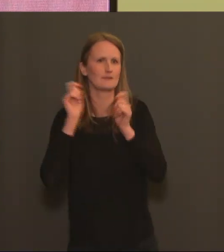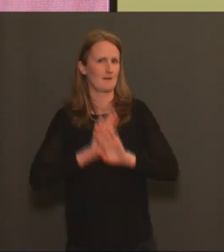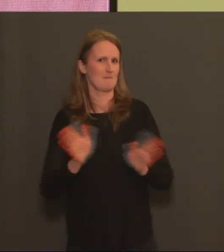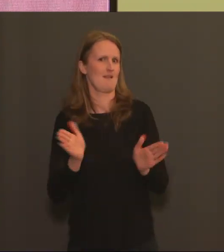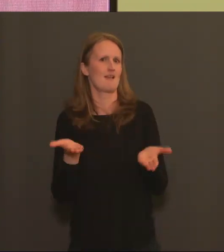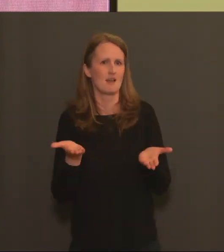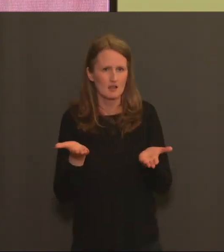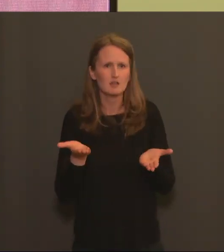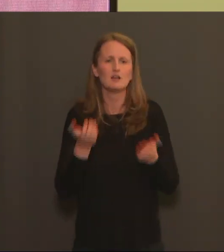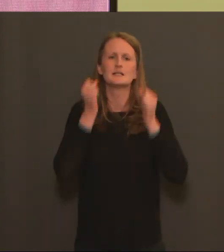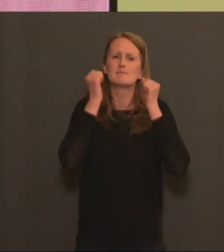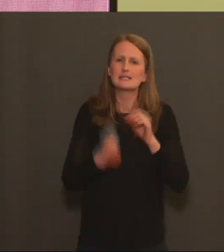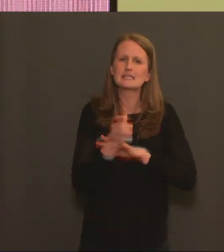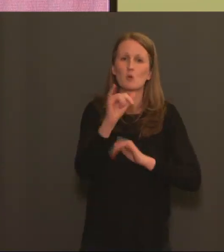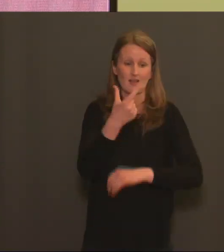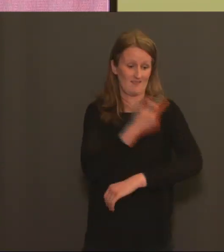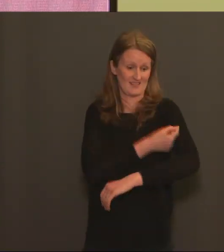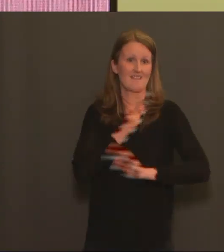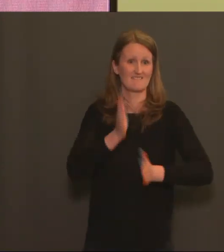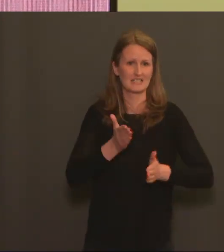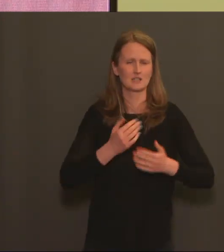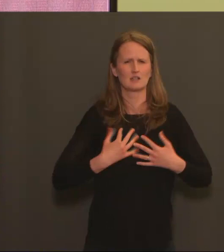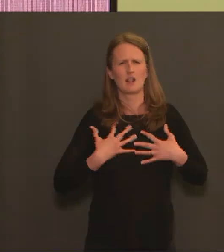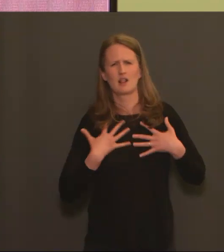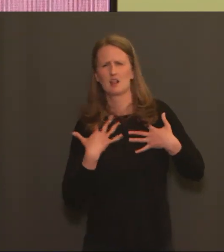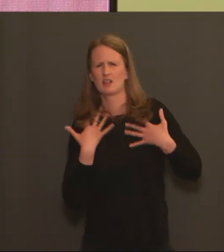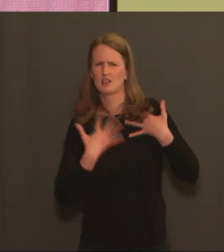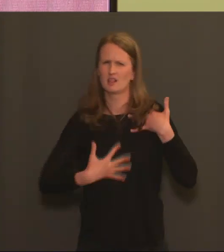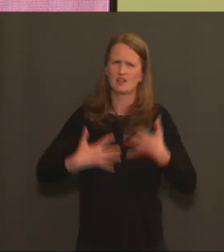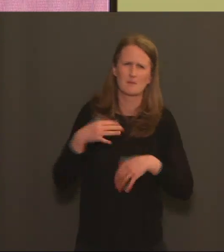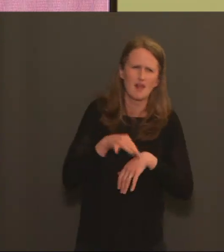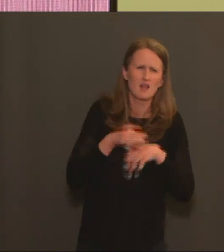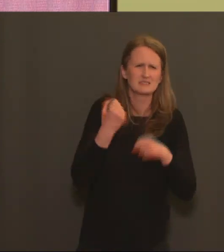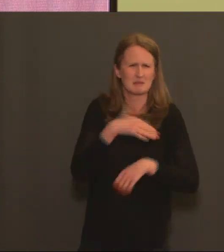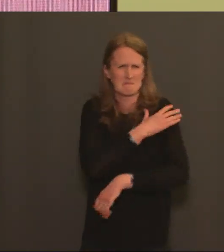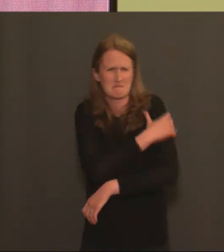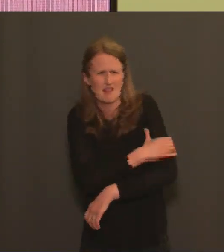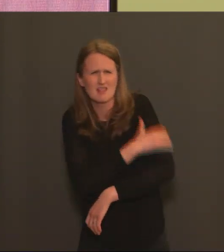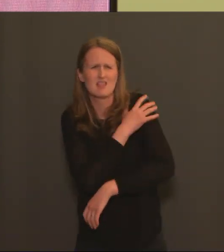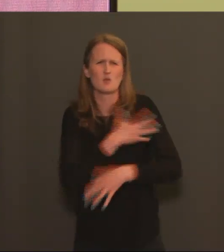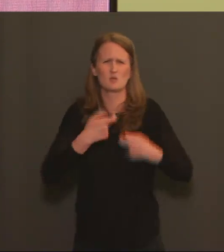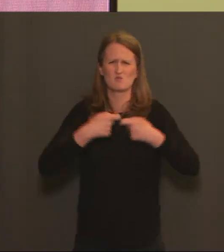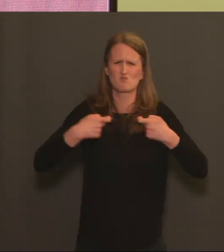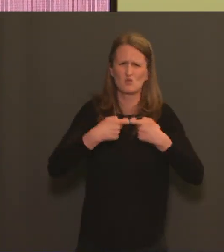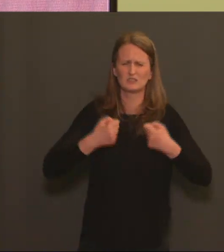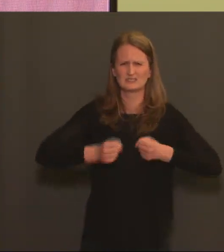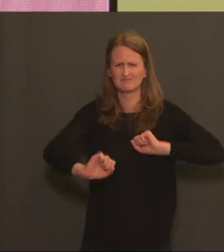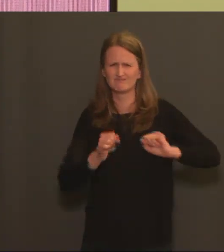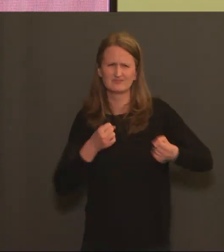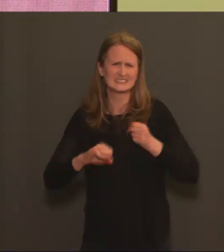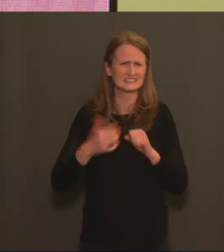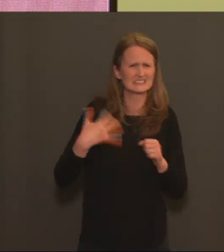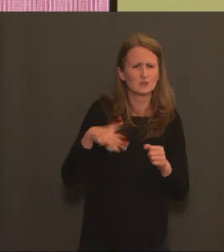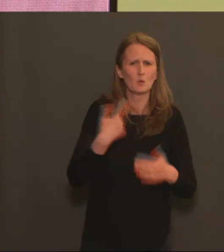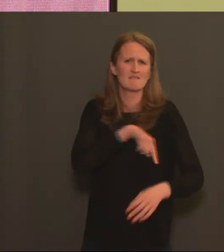soit simplement localement, soit de manière générale, sous forme de douleurs musculaires, de maux de tête, de température. Ça